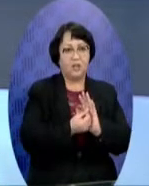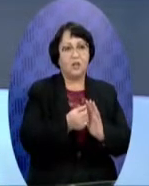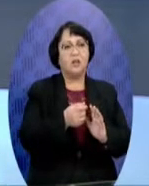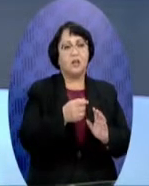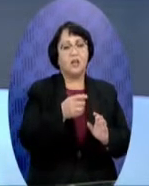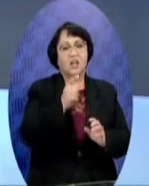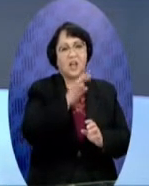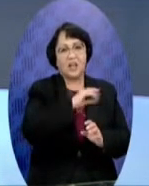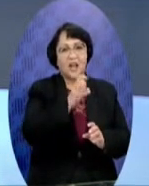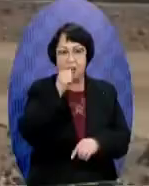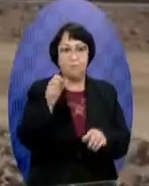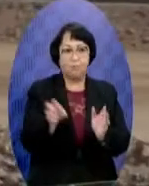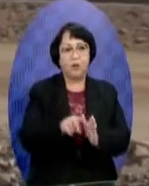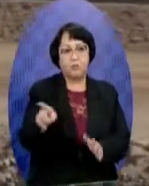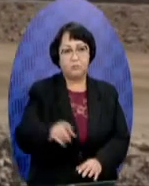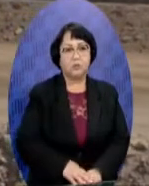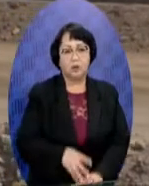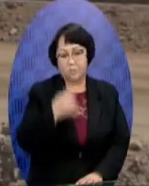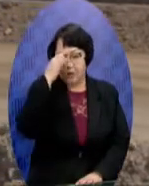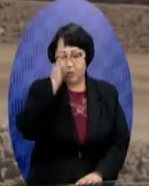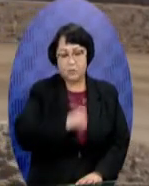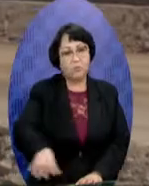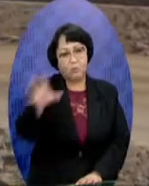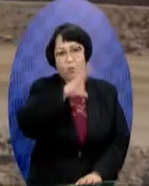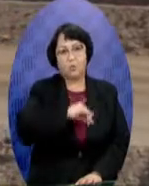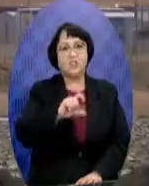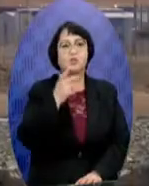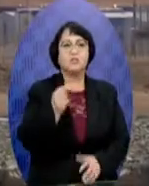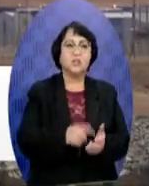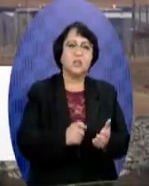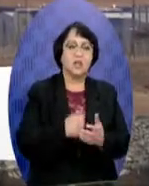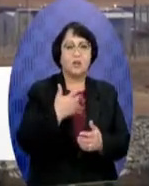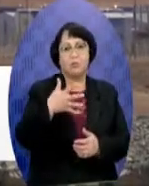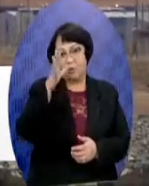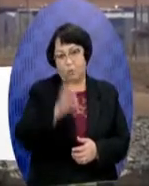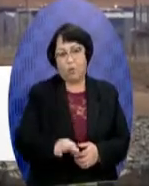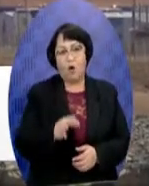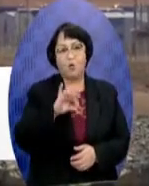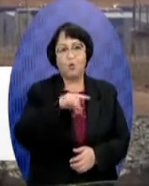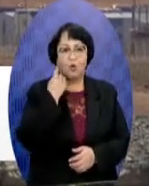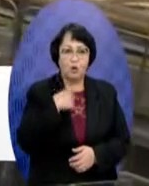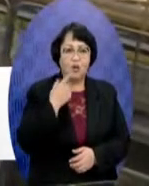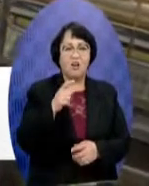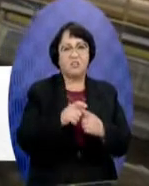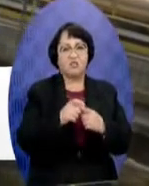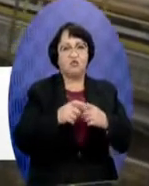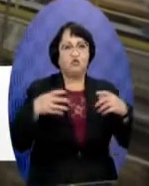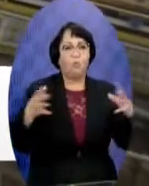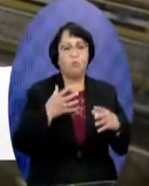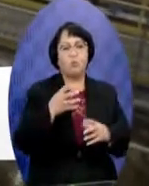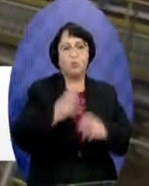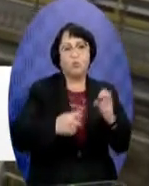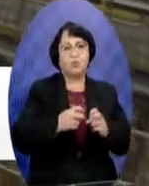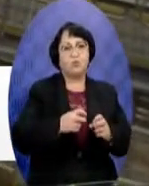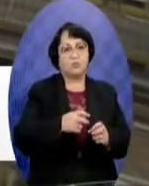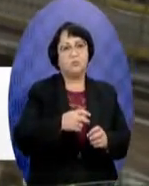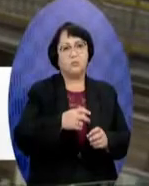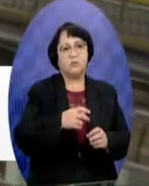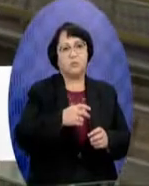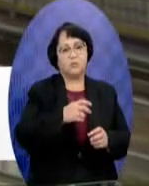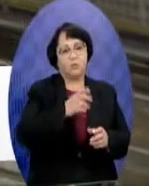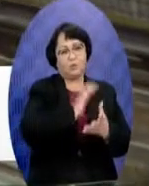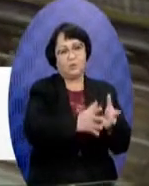хэмнэх боломжтой юм. Монгол улсын нийт эрчим хүчний хэрэглээний 55% оюу толгой эрдэнэт гэх мэт уулуурхан олборлолт, боловсруулалтын хүнд